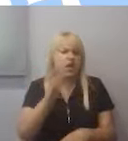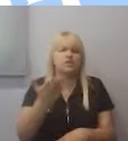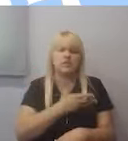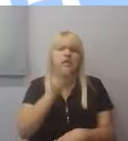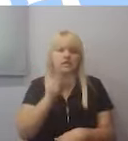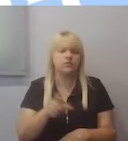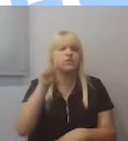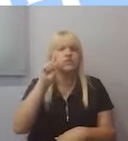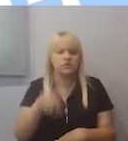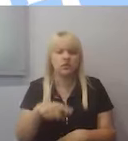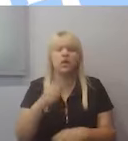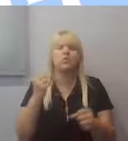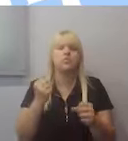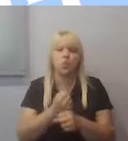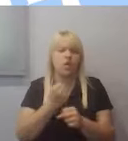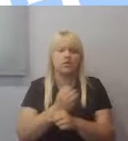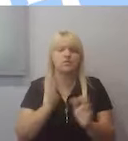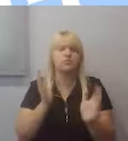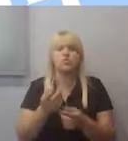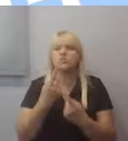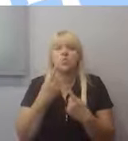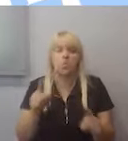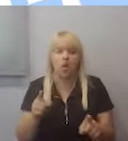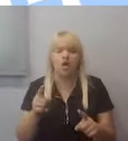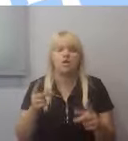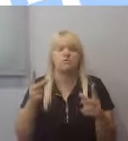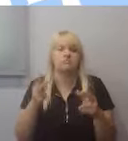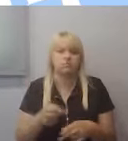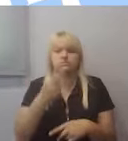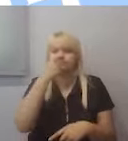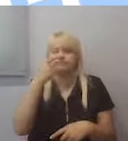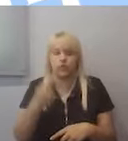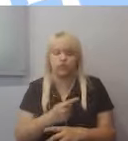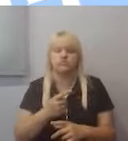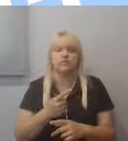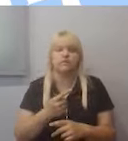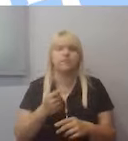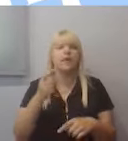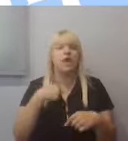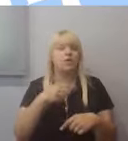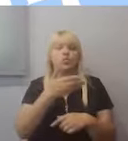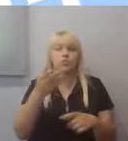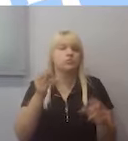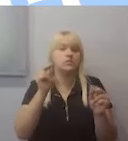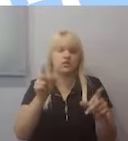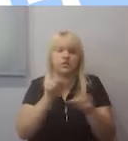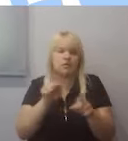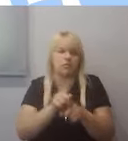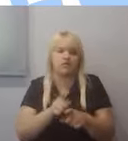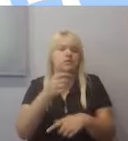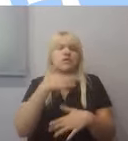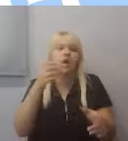stundā un ļoti daudzi jūs neticēsiet darīs to pašu ko dara šodien ko darīja vakar un ko viņi plāno